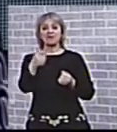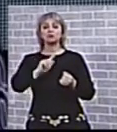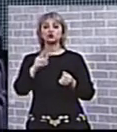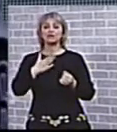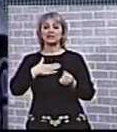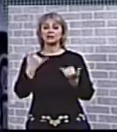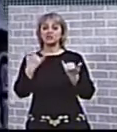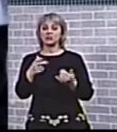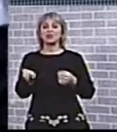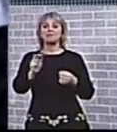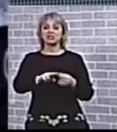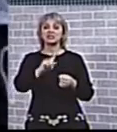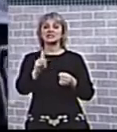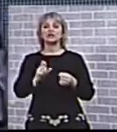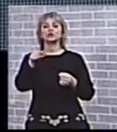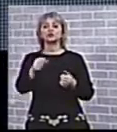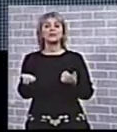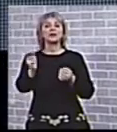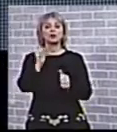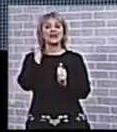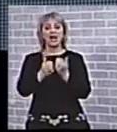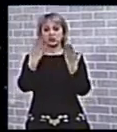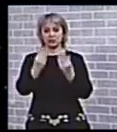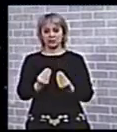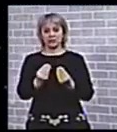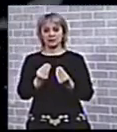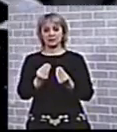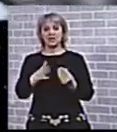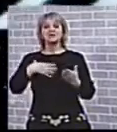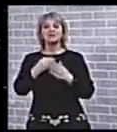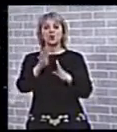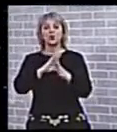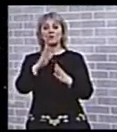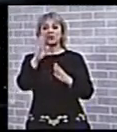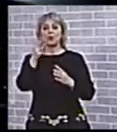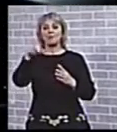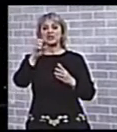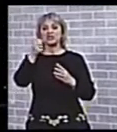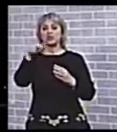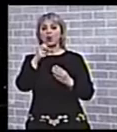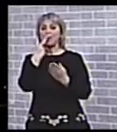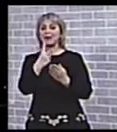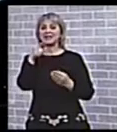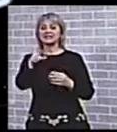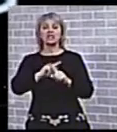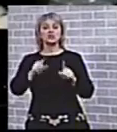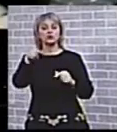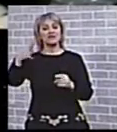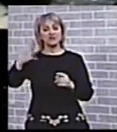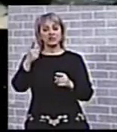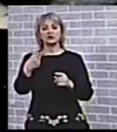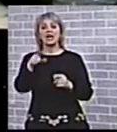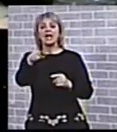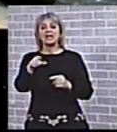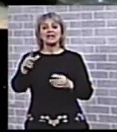вы к нам сегодня пришли, за то, что вы приходите к нам каждый день. В свою очередь Виктория Борщенко показала эксклюзивное видео